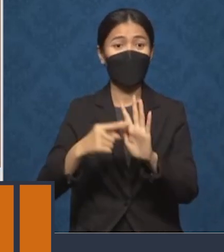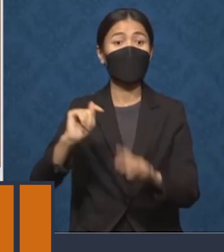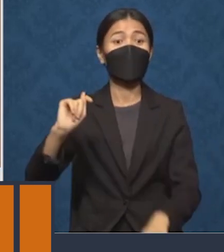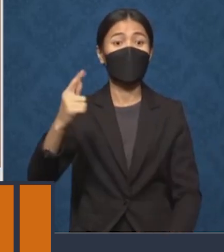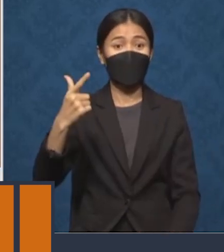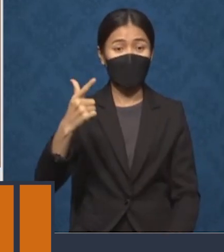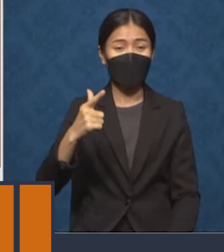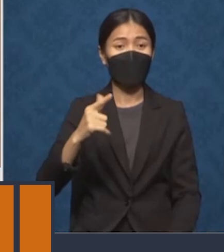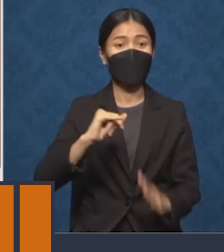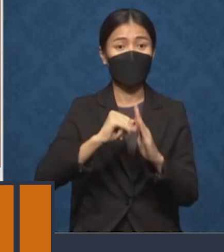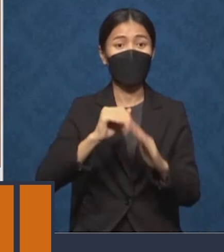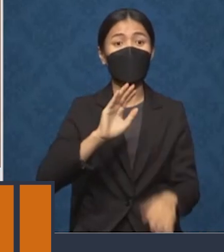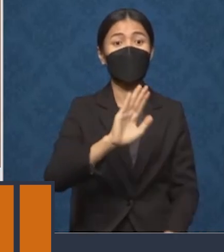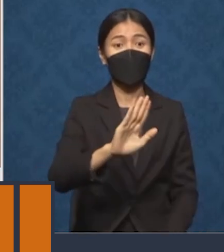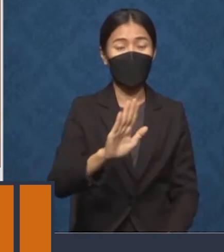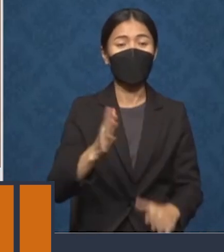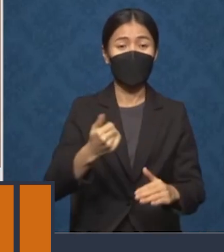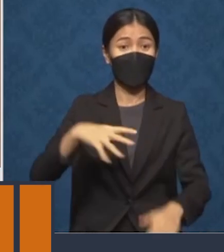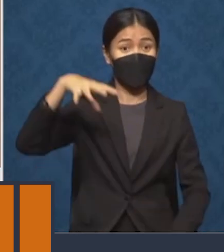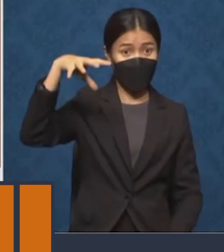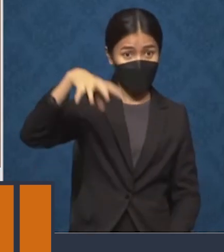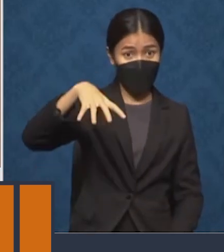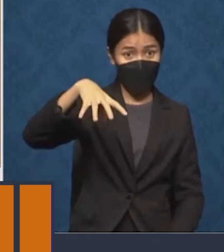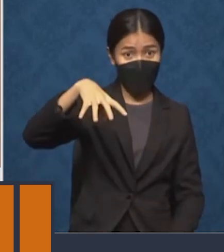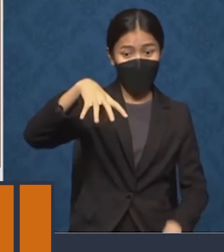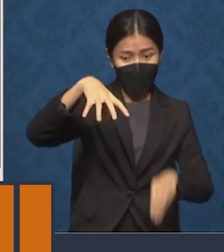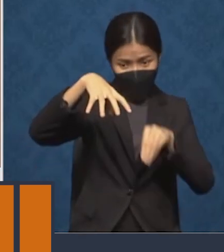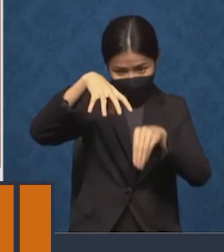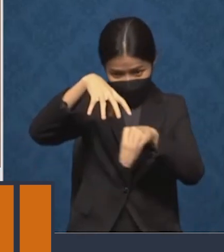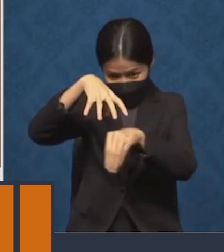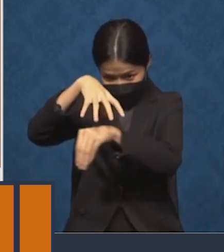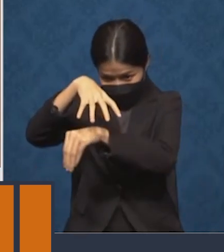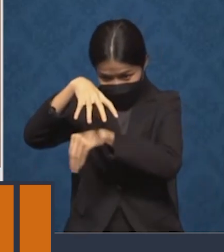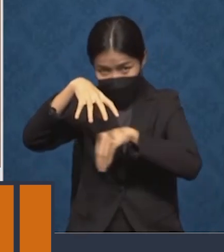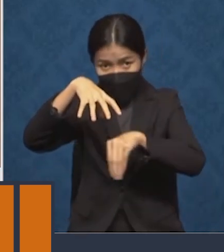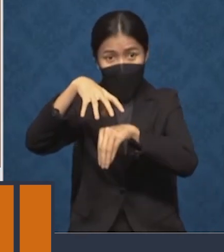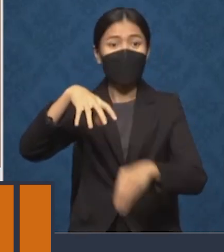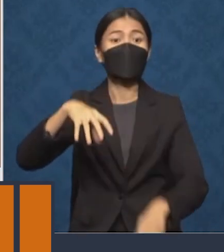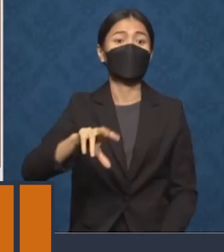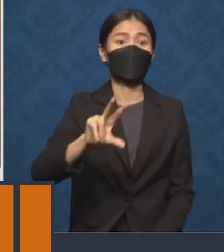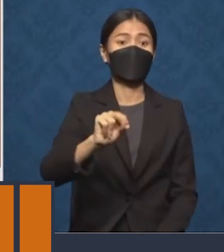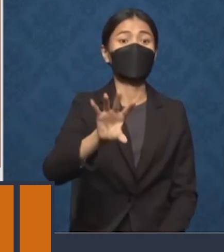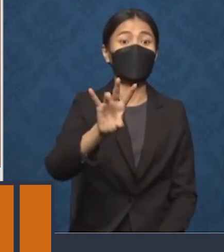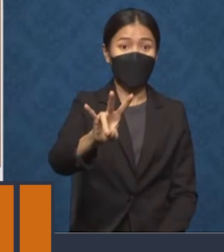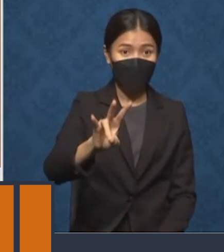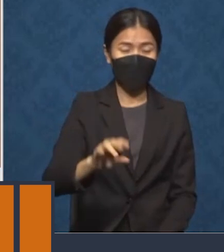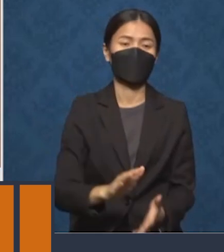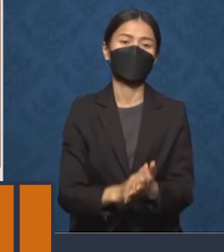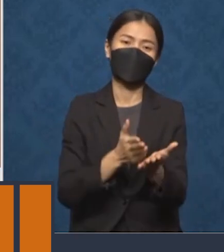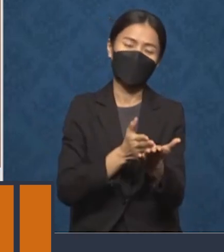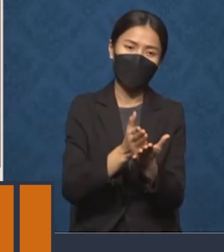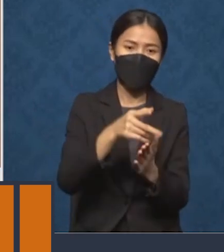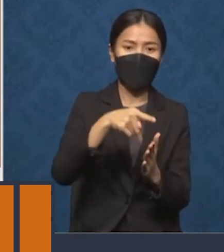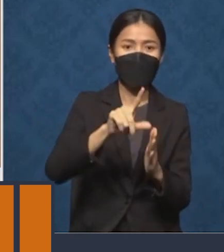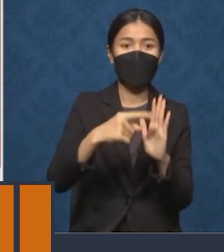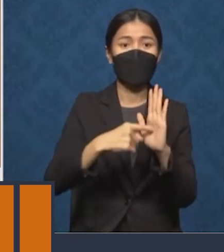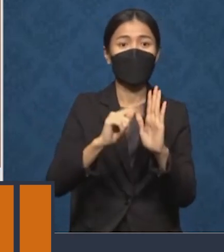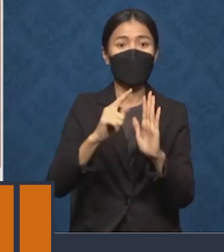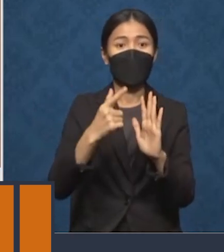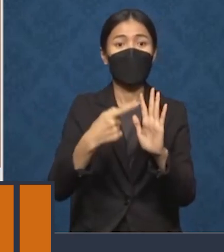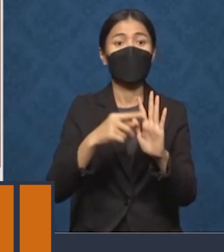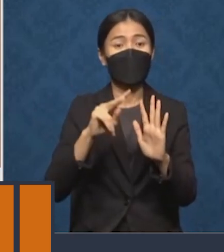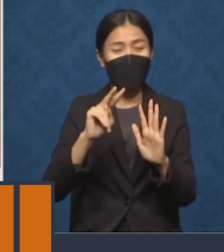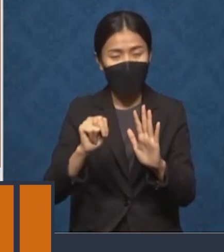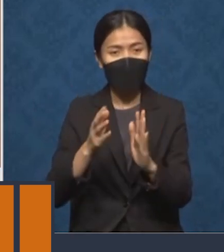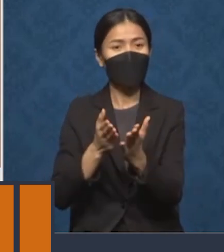า37สำนักงานส่วนภูมิภาคที่ลงท้ายด้วยจังหวัดไม่ว่าจะเป็นพลังงานจังหวัดโยธาจังหวัดพัฒน